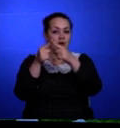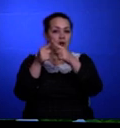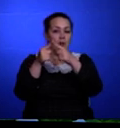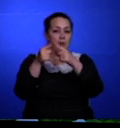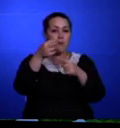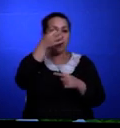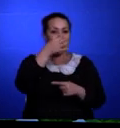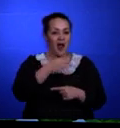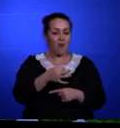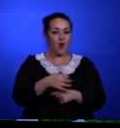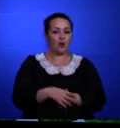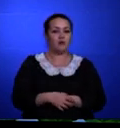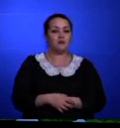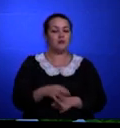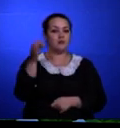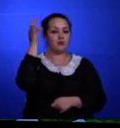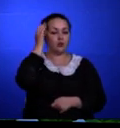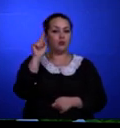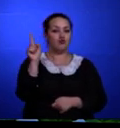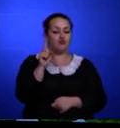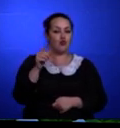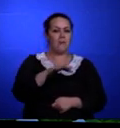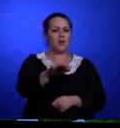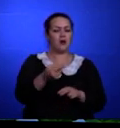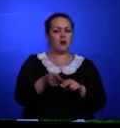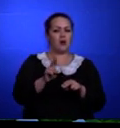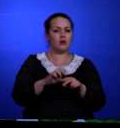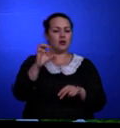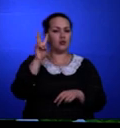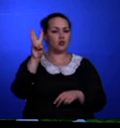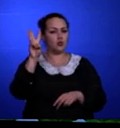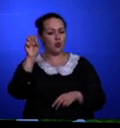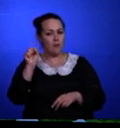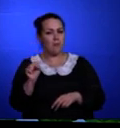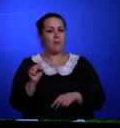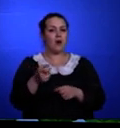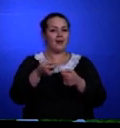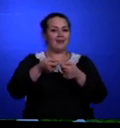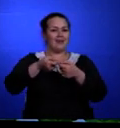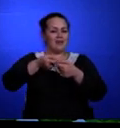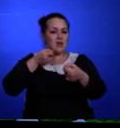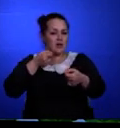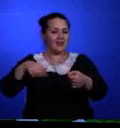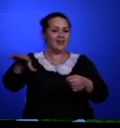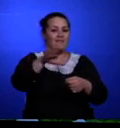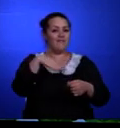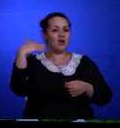помним что периметр это сумма длин всех сторон прямоугольника